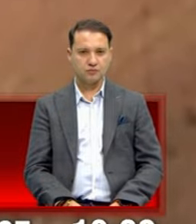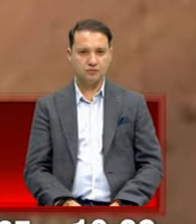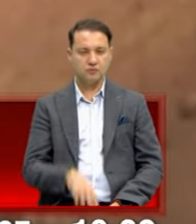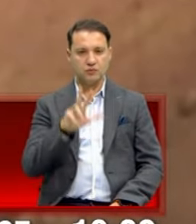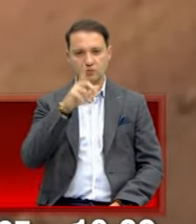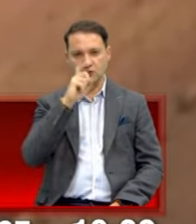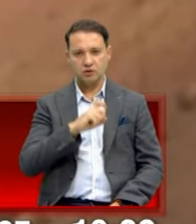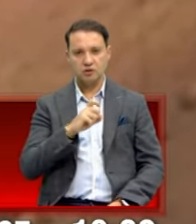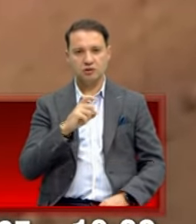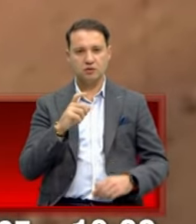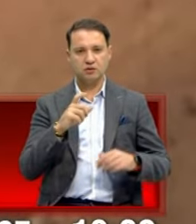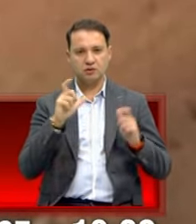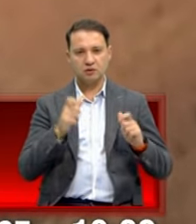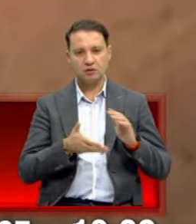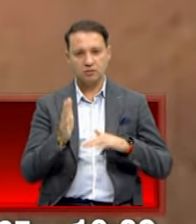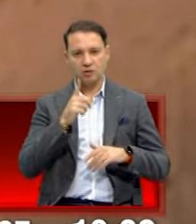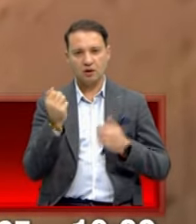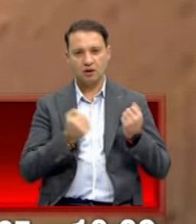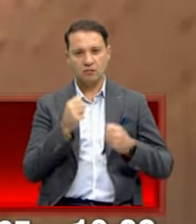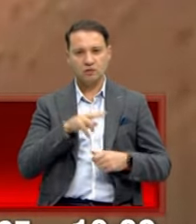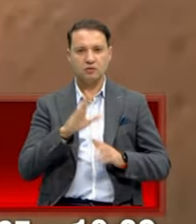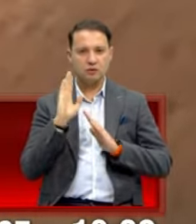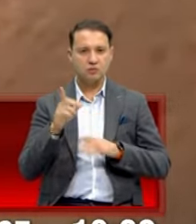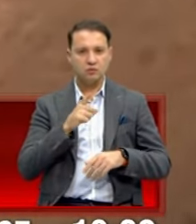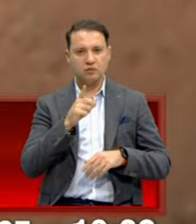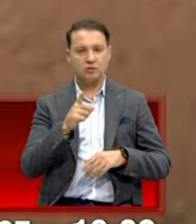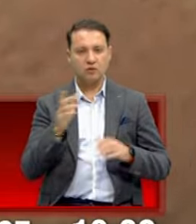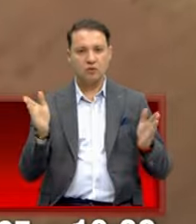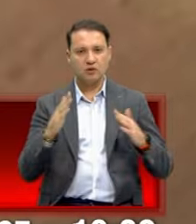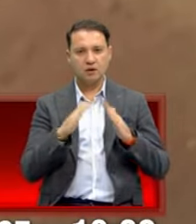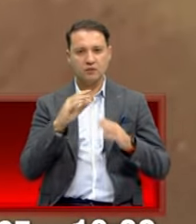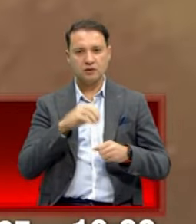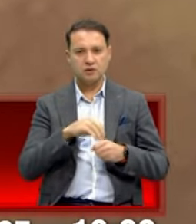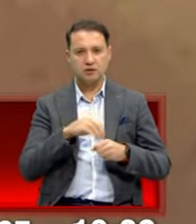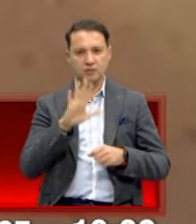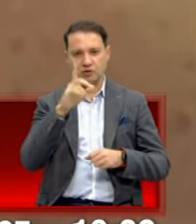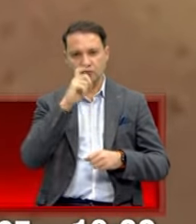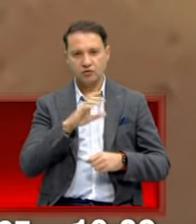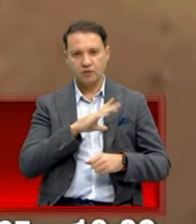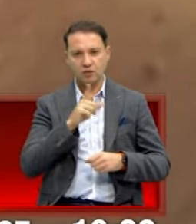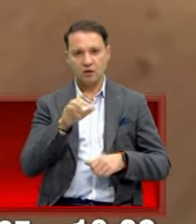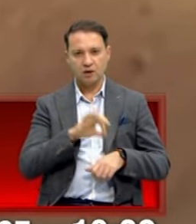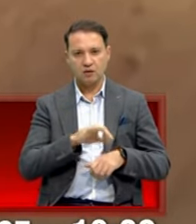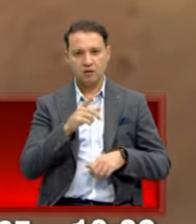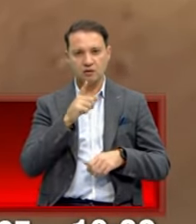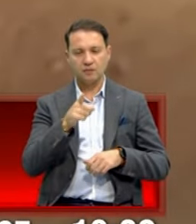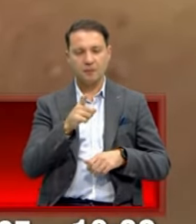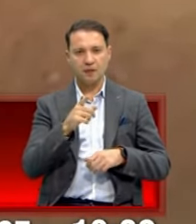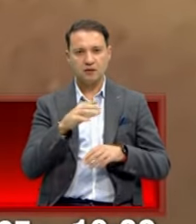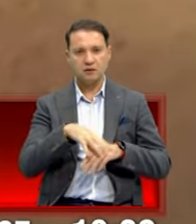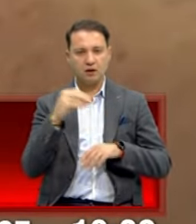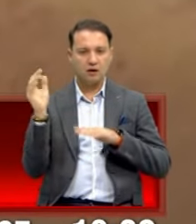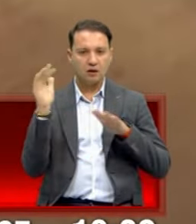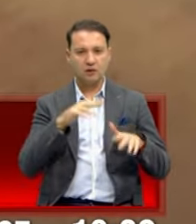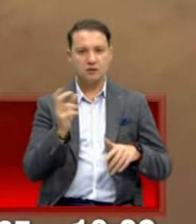Üç işçi yerleşkeden ayrılmış, araçla seyir halindeydi. Konteynerlardaysa 5 işçi vardı. O anda adeta dağ